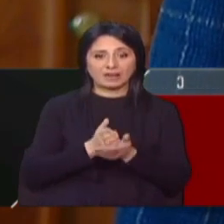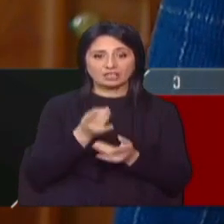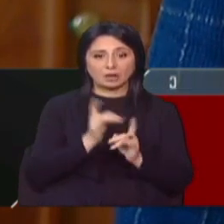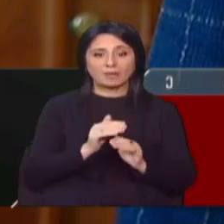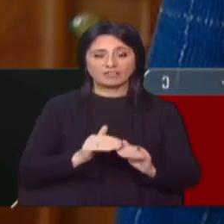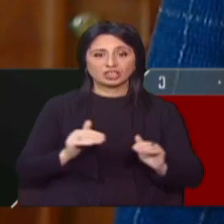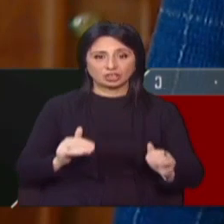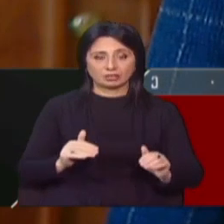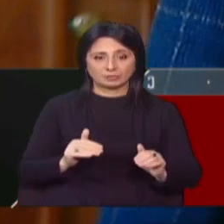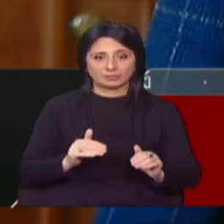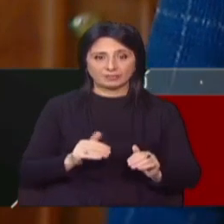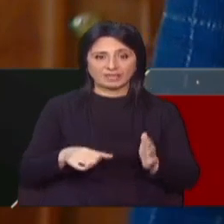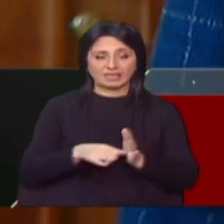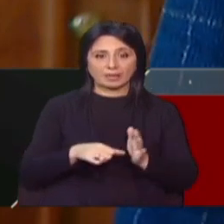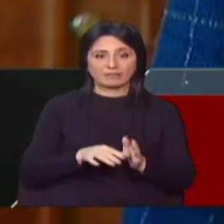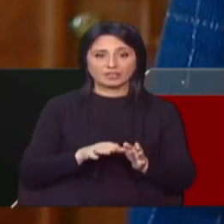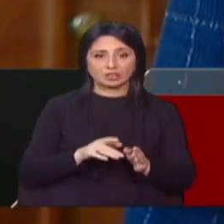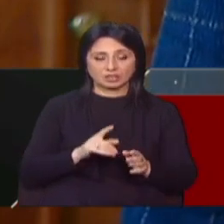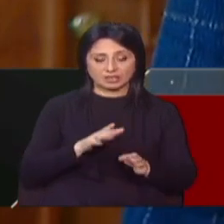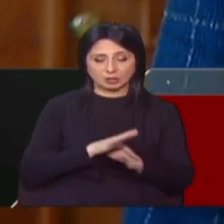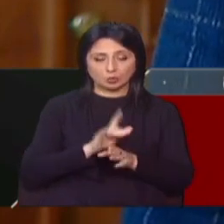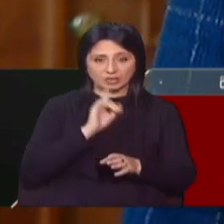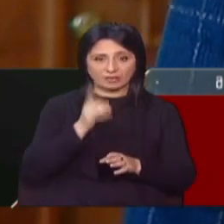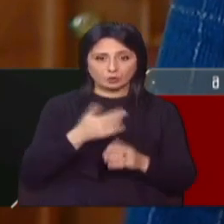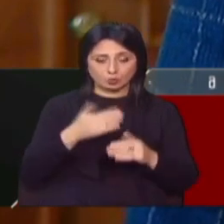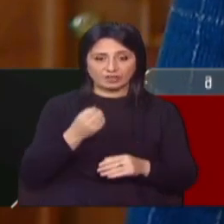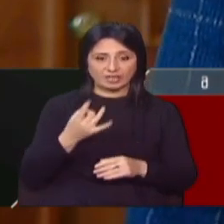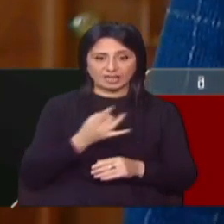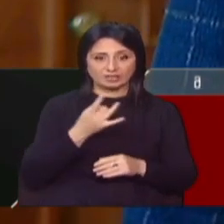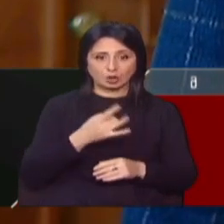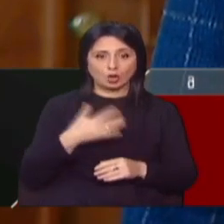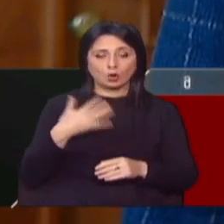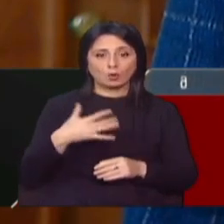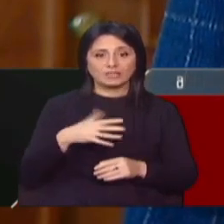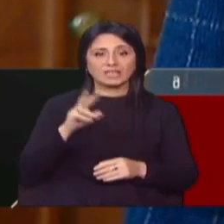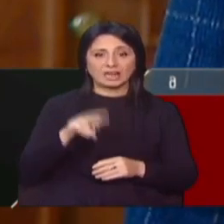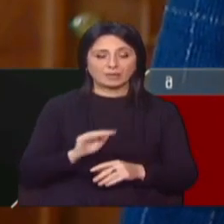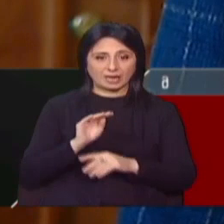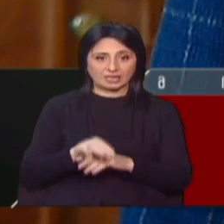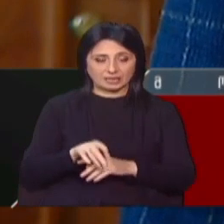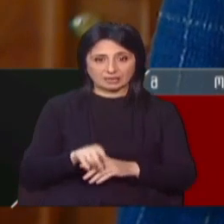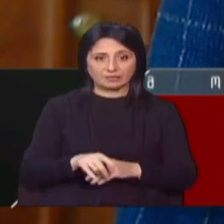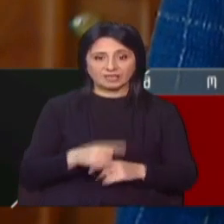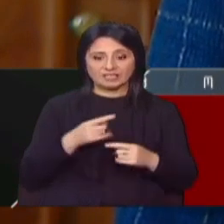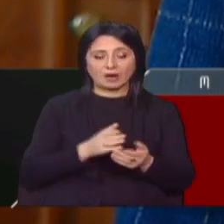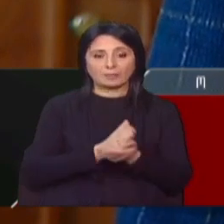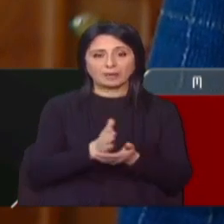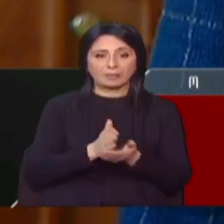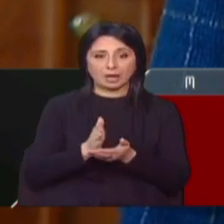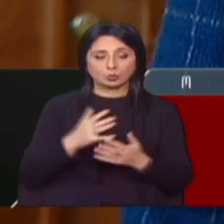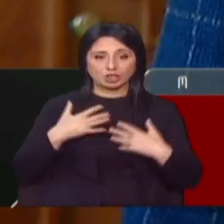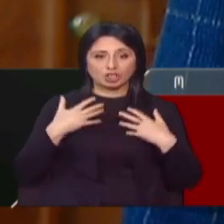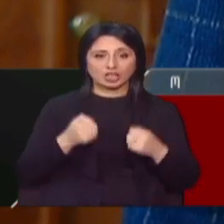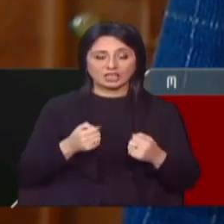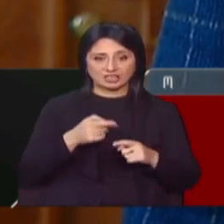ბავშვთა ის დახმარების სრული წლის დაფინანსება, რომელიც წელს უკვე კიდე ერთხელ 50 ლარით გაიზარდა. სხვა მიმართულებებით